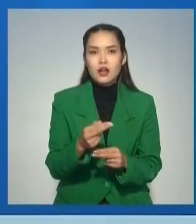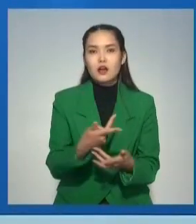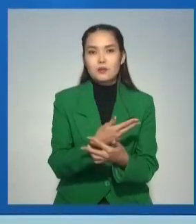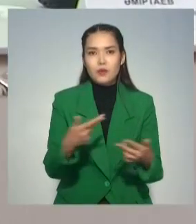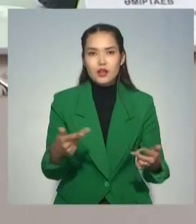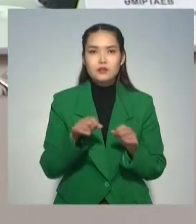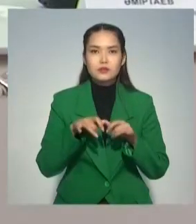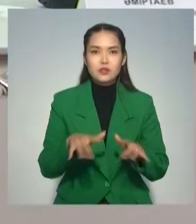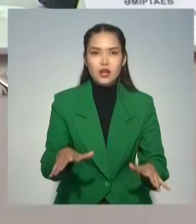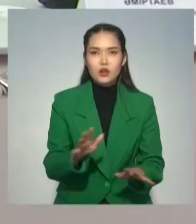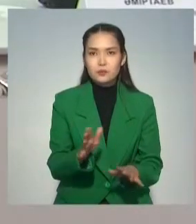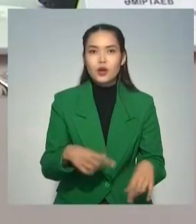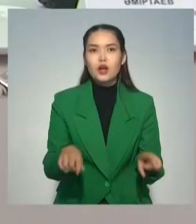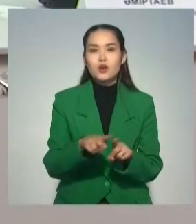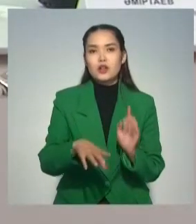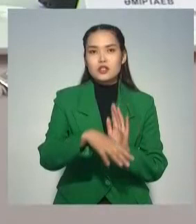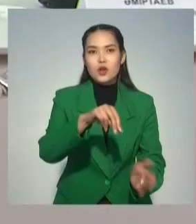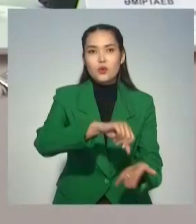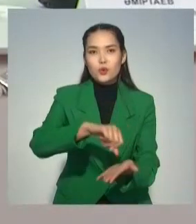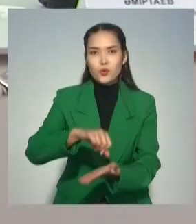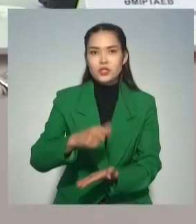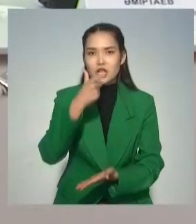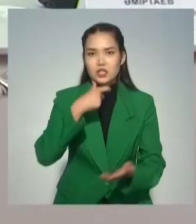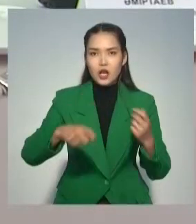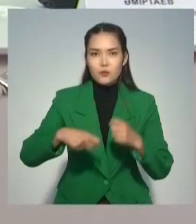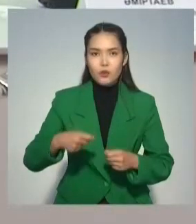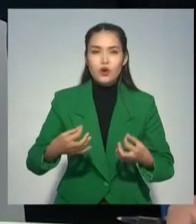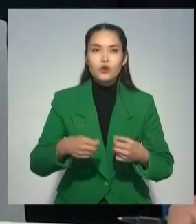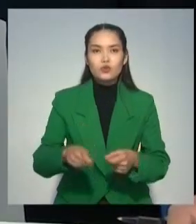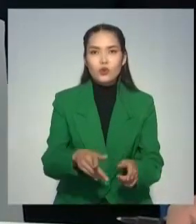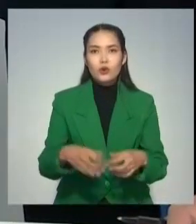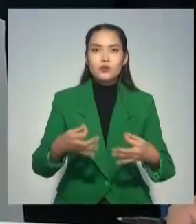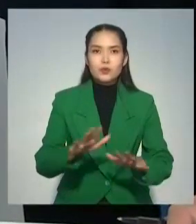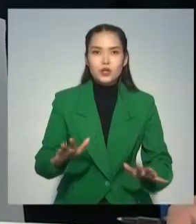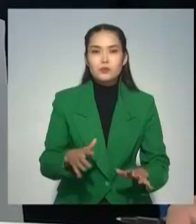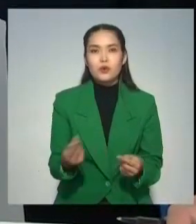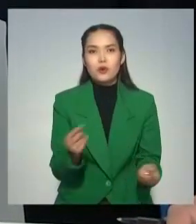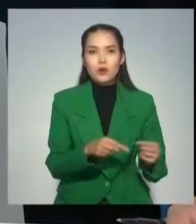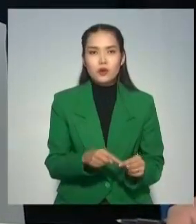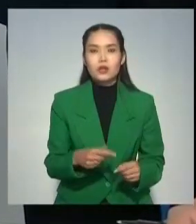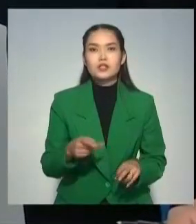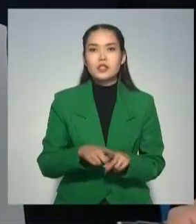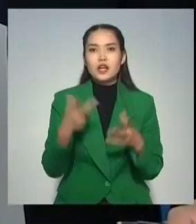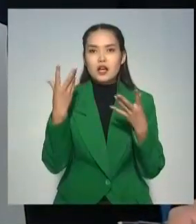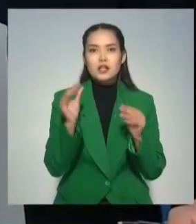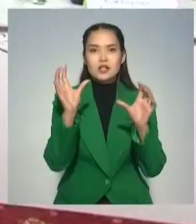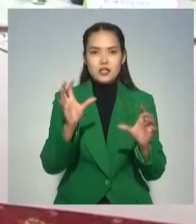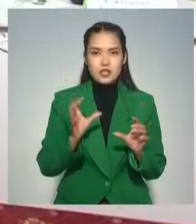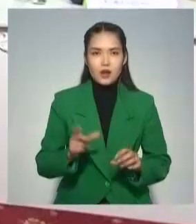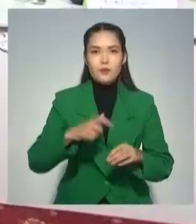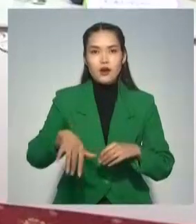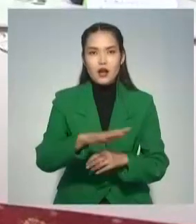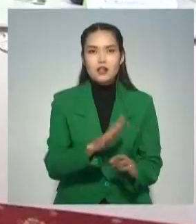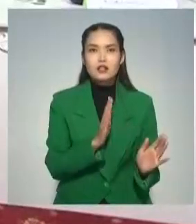мәліметтерді таратпауға, сайлау учаскелерінде тәртіпсіздікке жол бермеу үшін өзара жәрдемдесуге, үгіт-насихат кезінде заңнаманы және